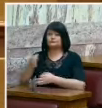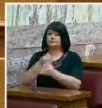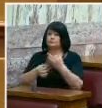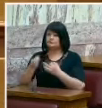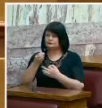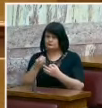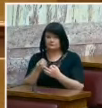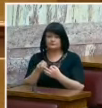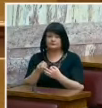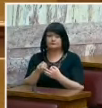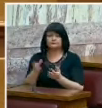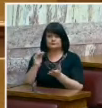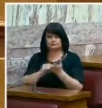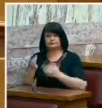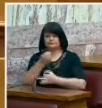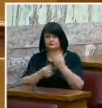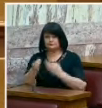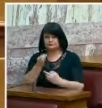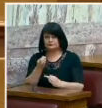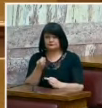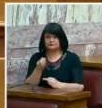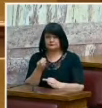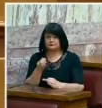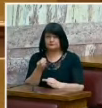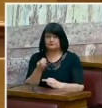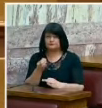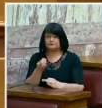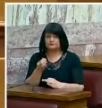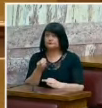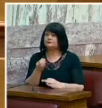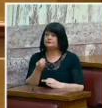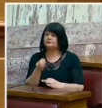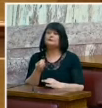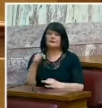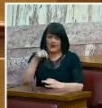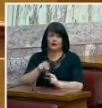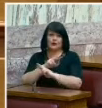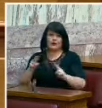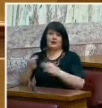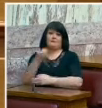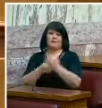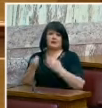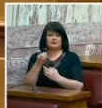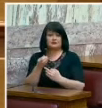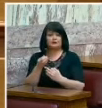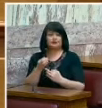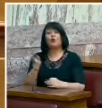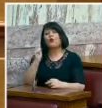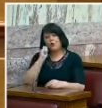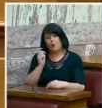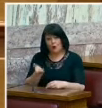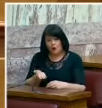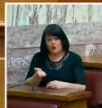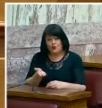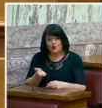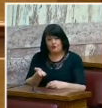το ξανασκέφτεστε. Απαντήστε λοιπόν ρητά και ξεκάθαρα ενώπιον της εθνικής αντιπροσωπείας εάν το όνομα αυτό εξακολουθεί